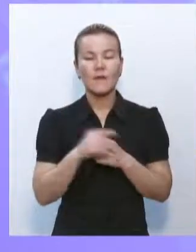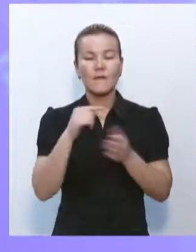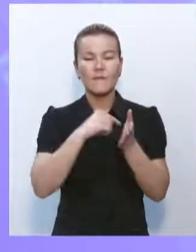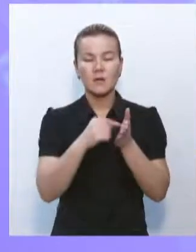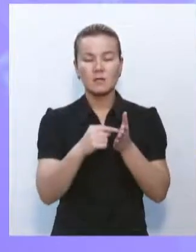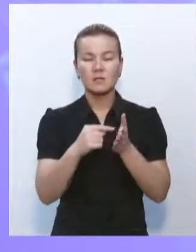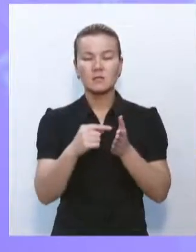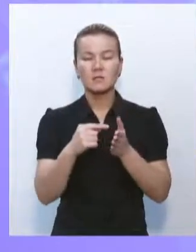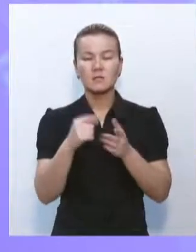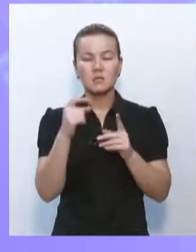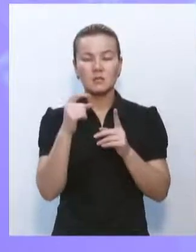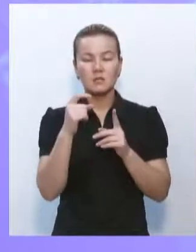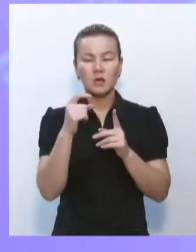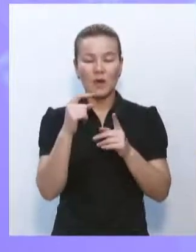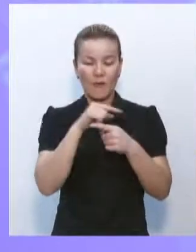Выделите в данных словах